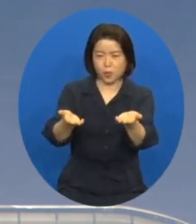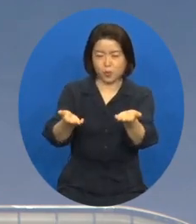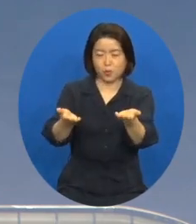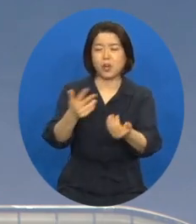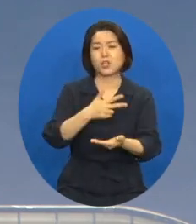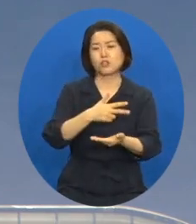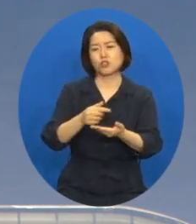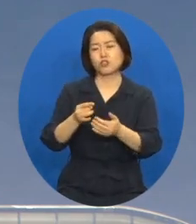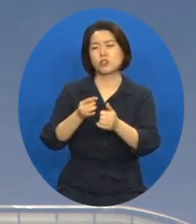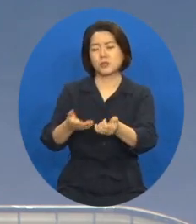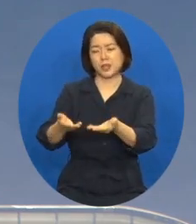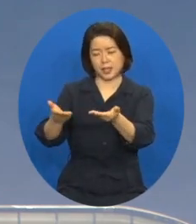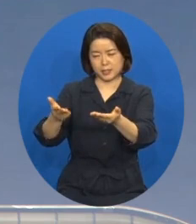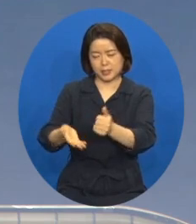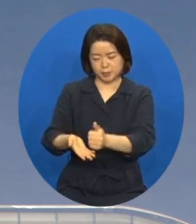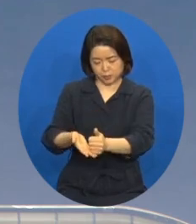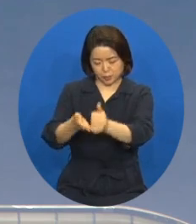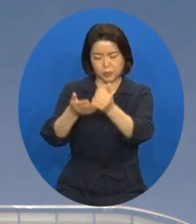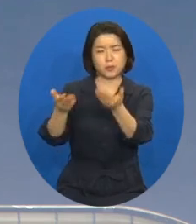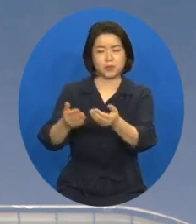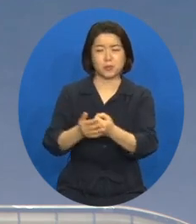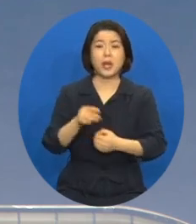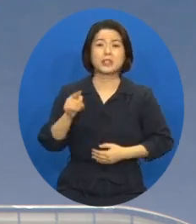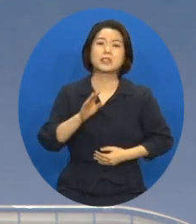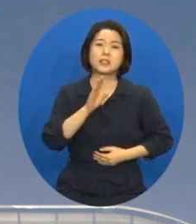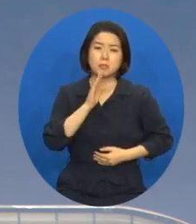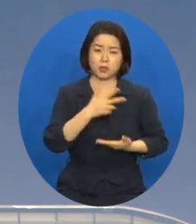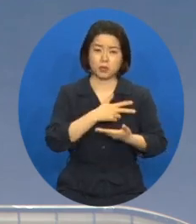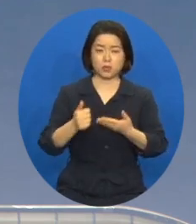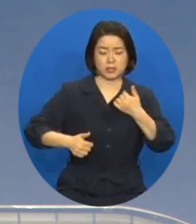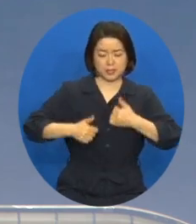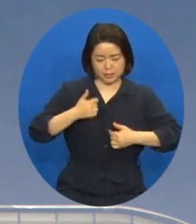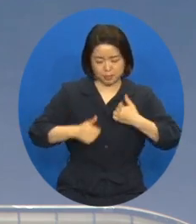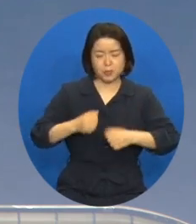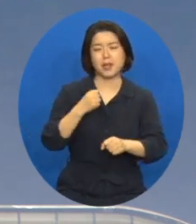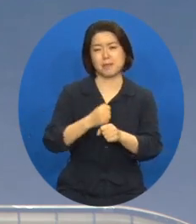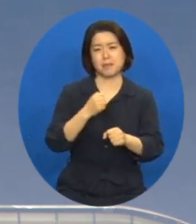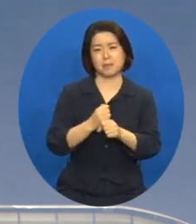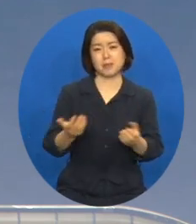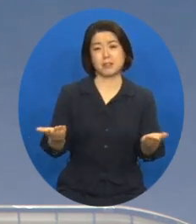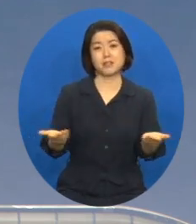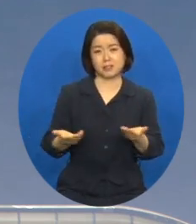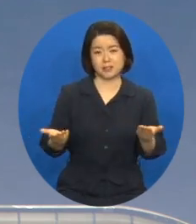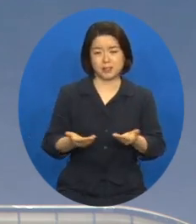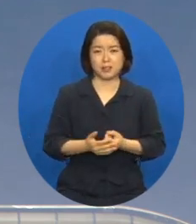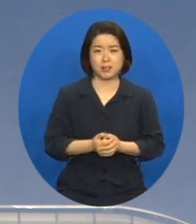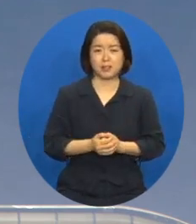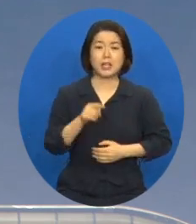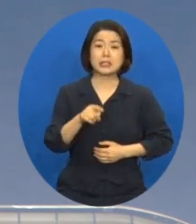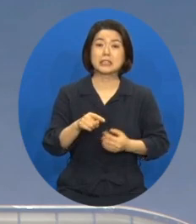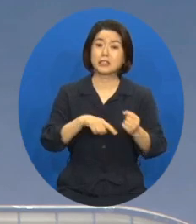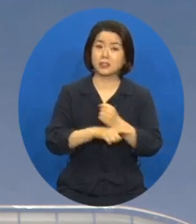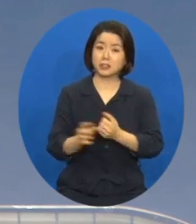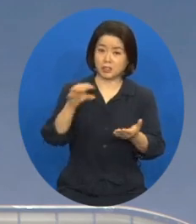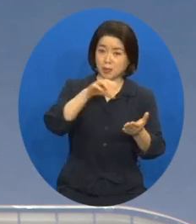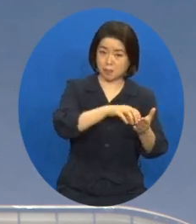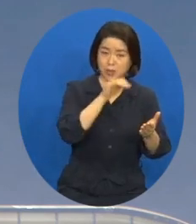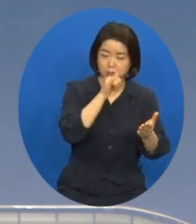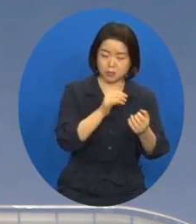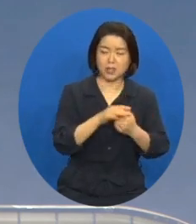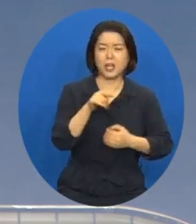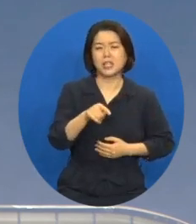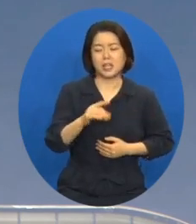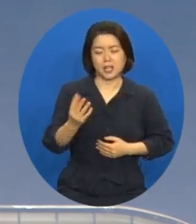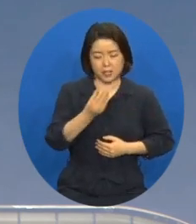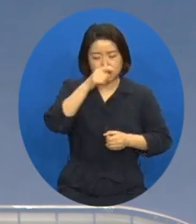하듯이 섬기세요. 그것이 바로, 그것이 주님을 기쁘시게 하는 것입니다. 그런 뜻이에요. 이것이